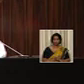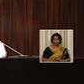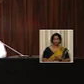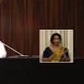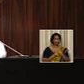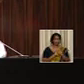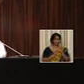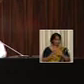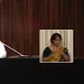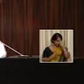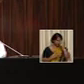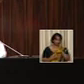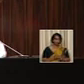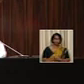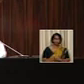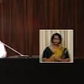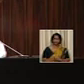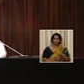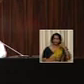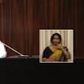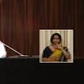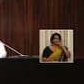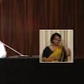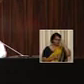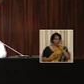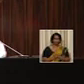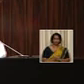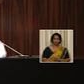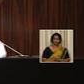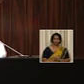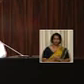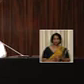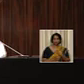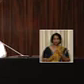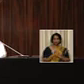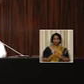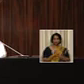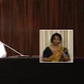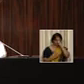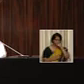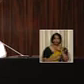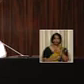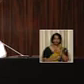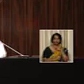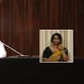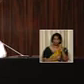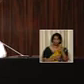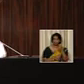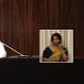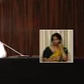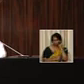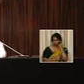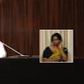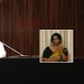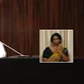දැයිසිරි ජයසේකර මහත්මයා නියෝජක කතානායකතුමනි අපි මනුෂ්‍ය රණකර මහත්මුනි මම ඔබතුමාට ඔබතුමා මේ ගැන හොඳට අවබෝධයක්